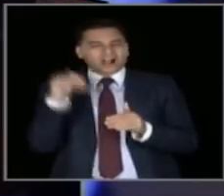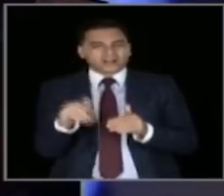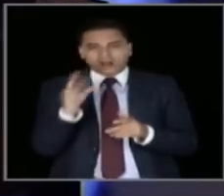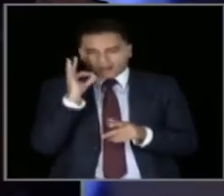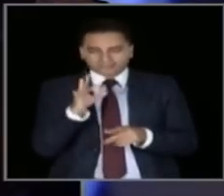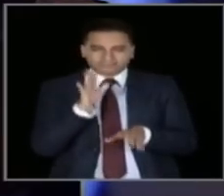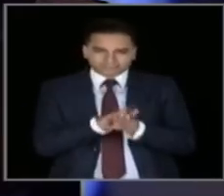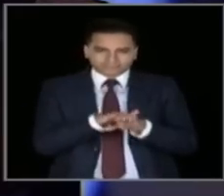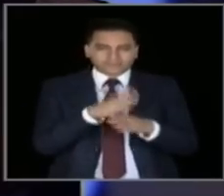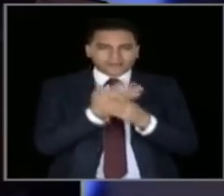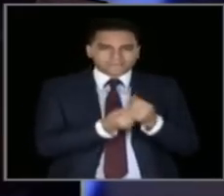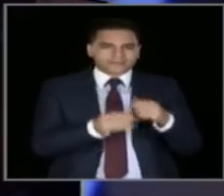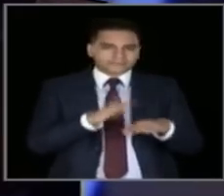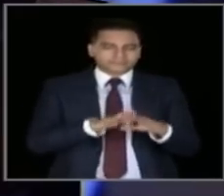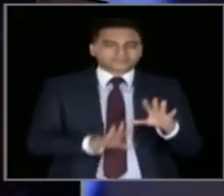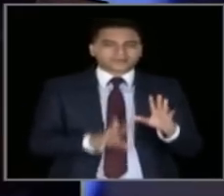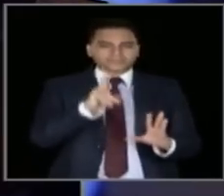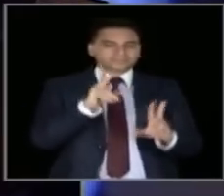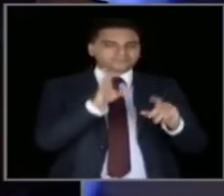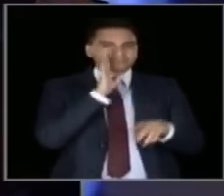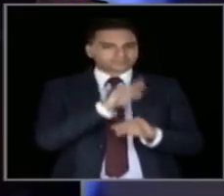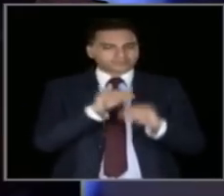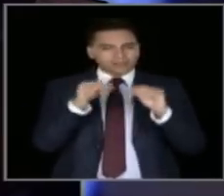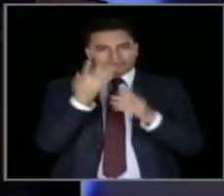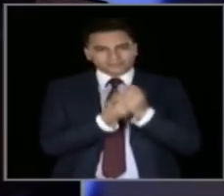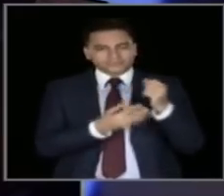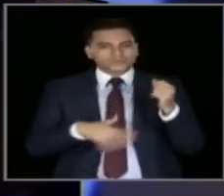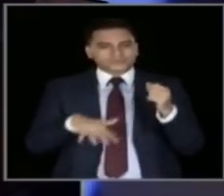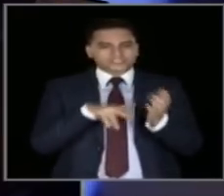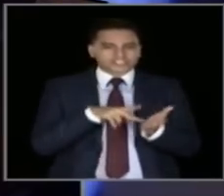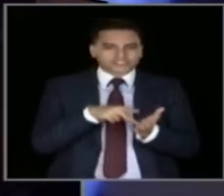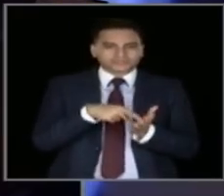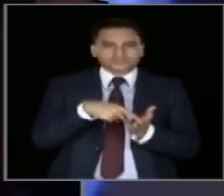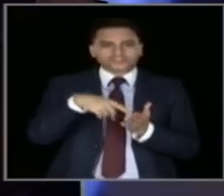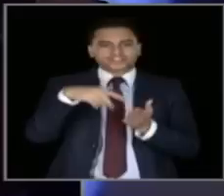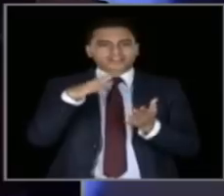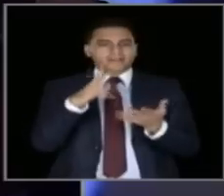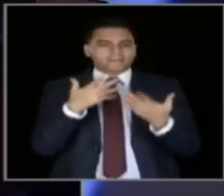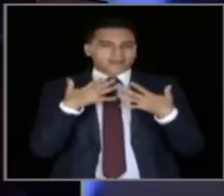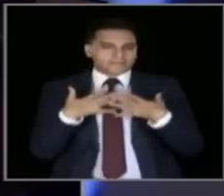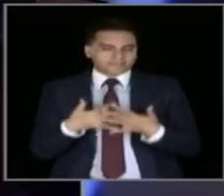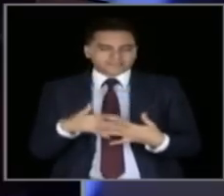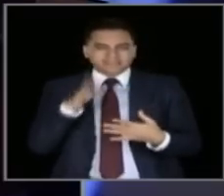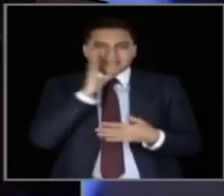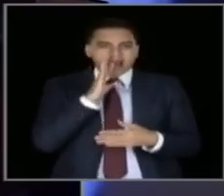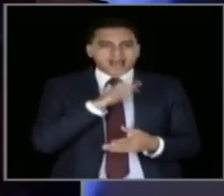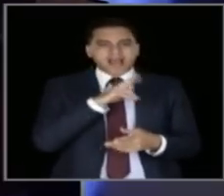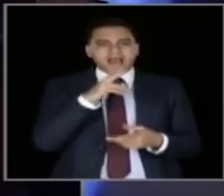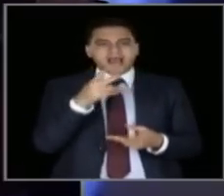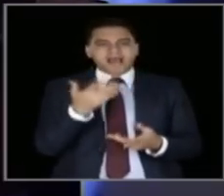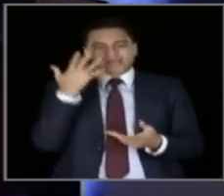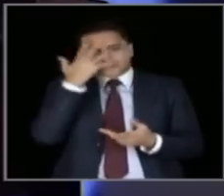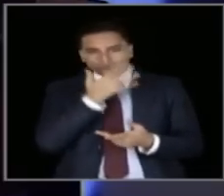يعني شوفوا مثلا كل ام عارفه امتى بتعلم ولادها المشي، امتى بتعلمهم يلبسوا لوحده، امتى بتعلمهم يغسلوا